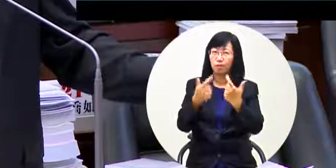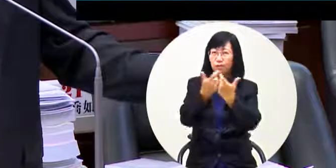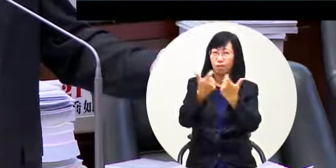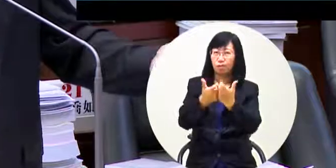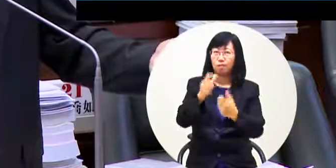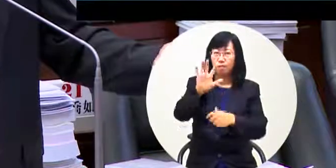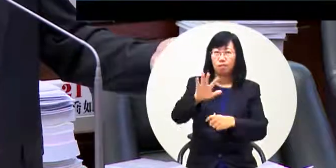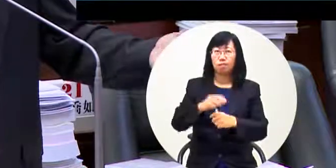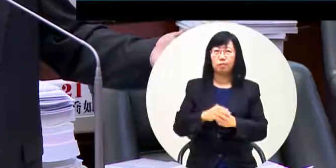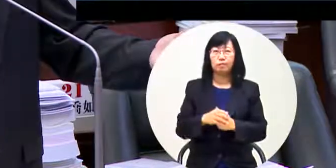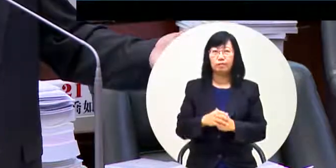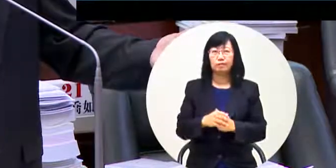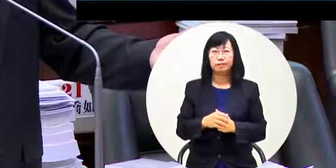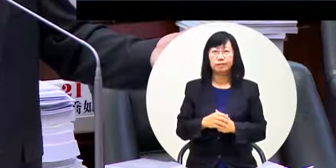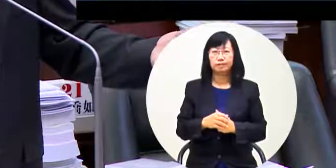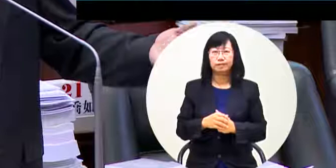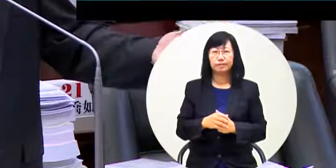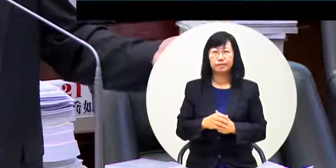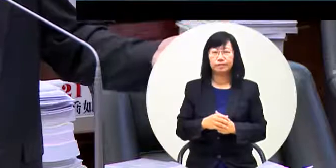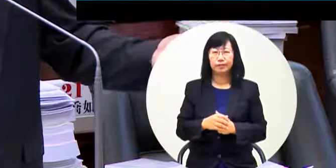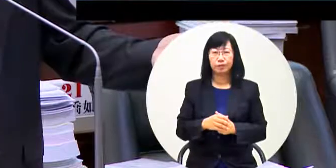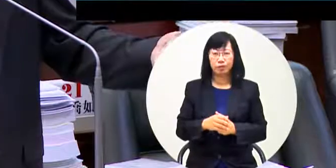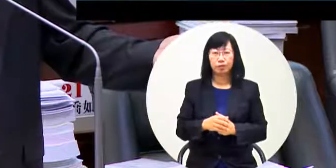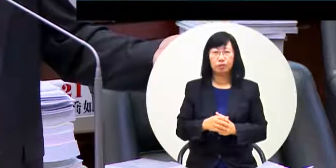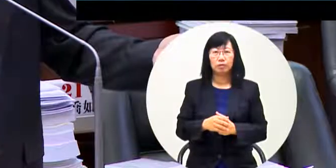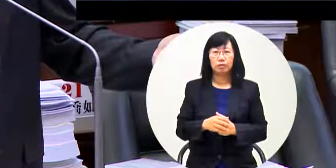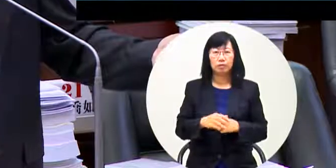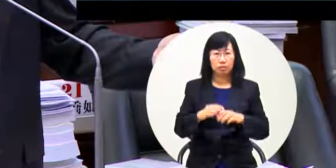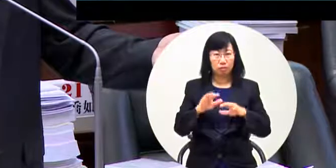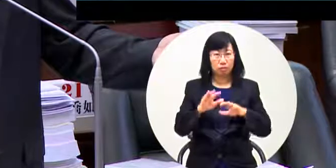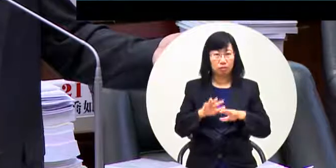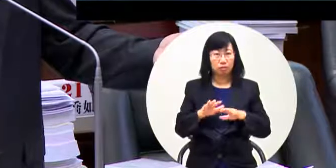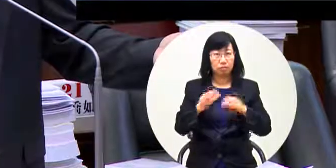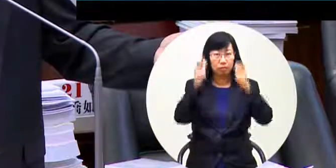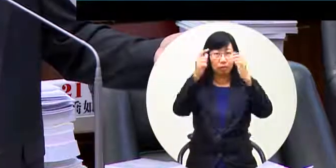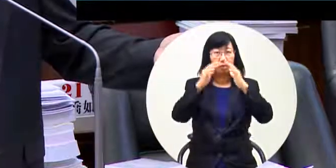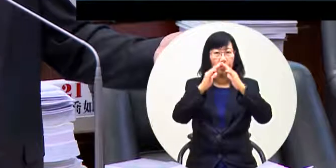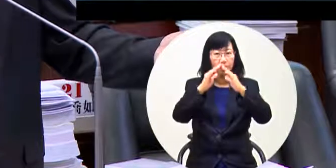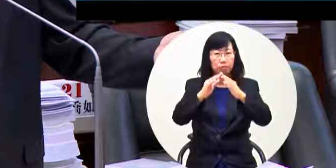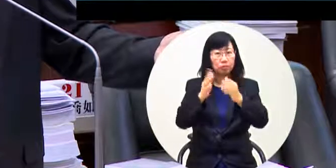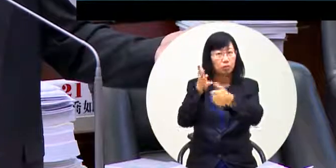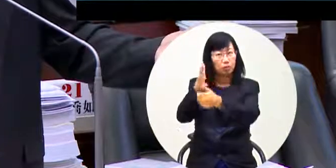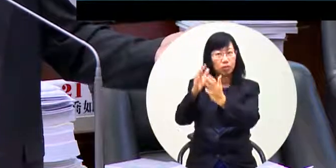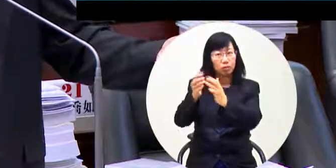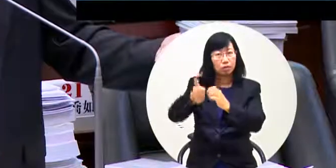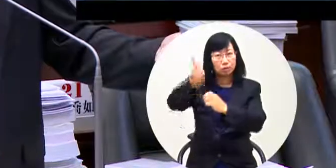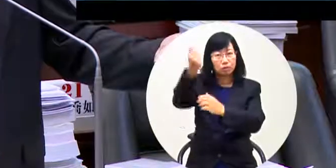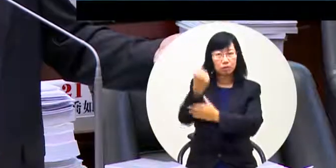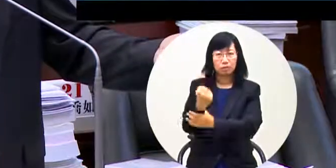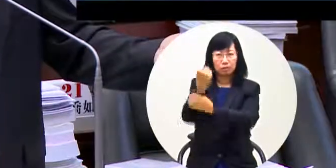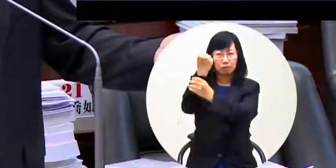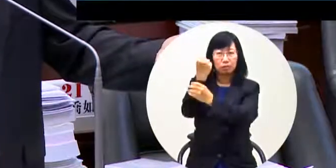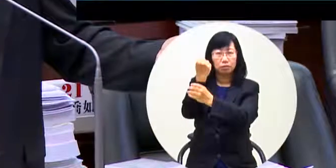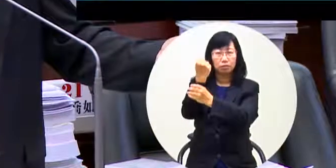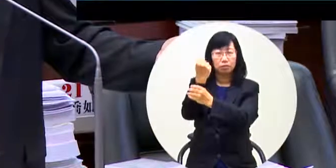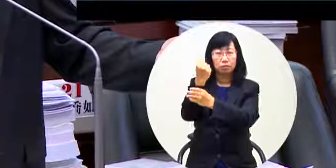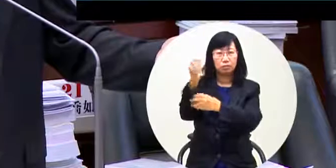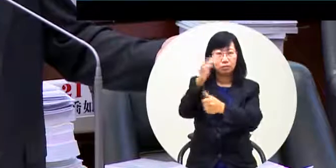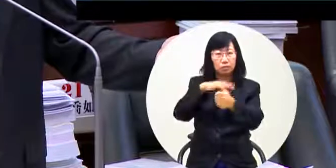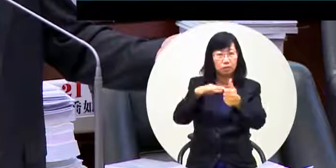这个当下我想高雄市市长你的支持度几乎都是70%以上，几